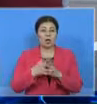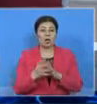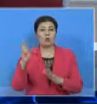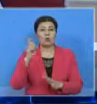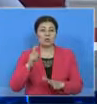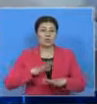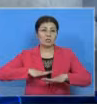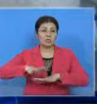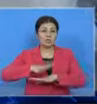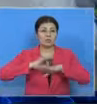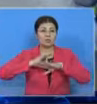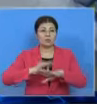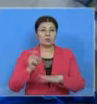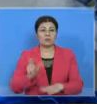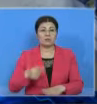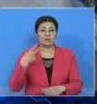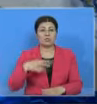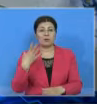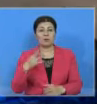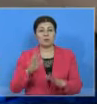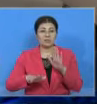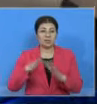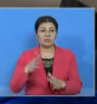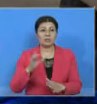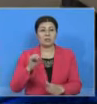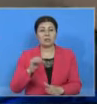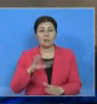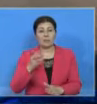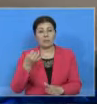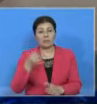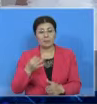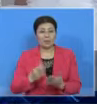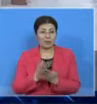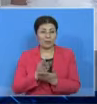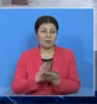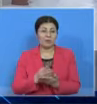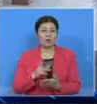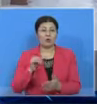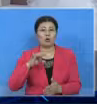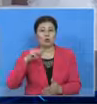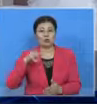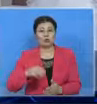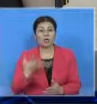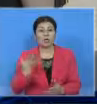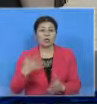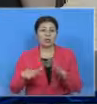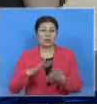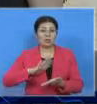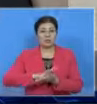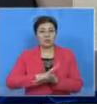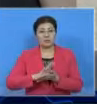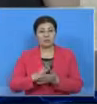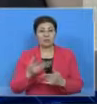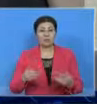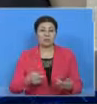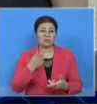шаруашылығы жәрмеңкесі өтті. Тұрғындарға 25 келі сары май, 100 литр айран, 2000 дана құрт пен 50 келі сүзбе және өзге де сүт